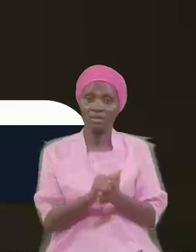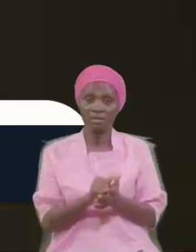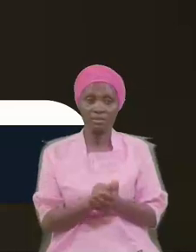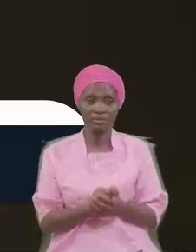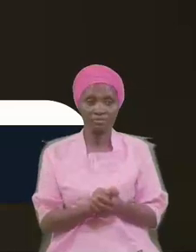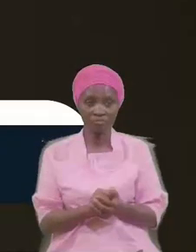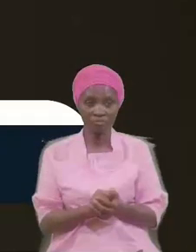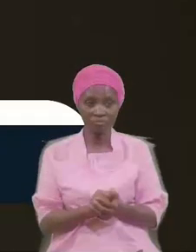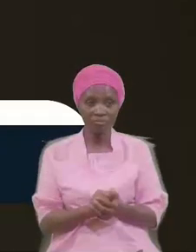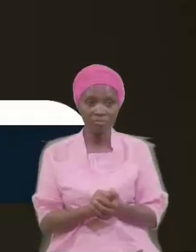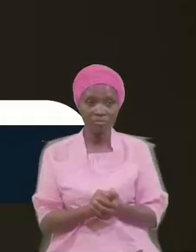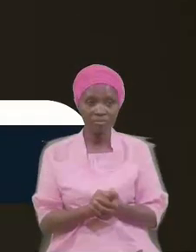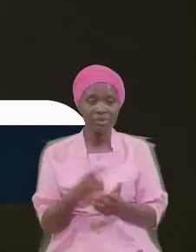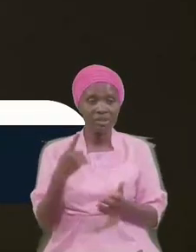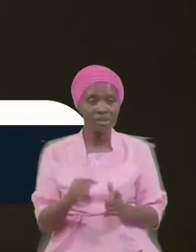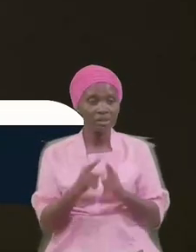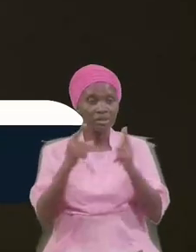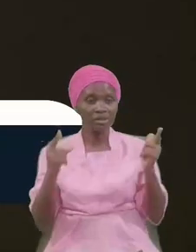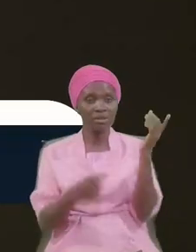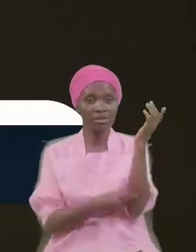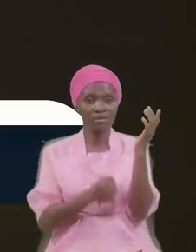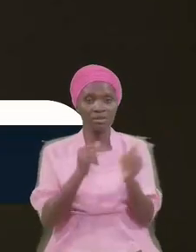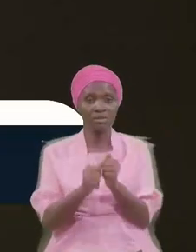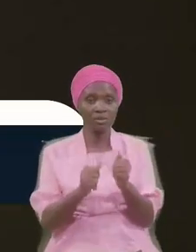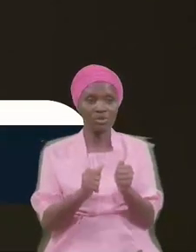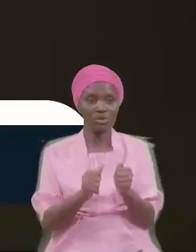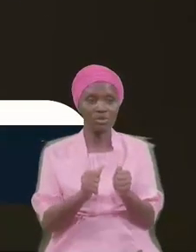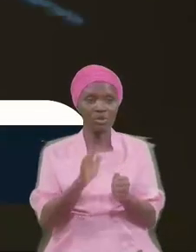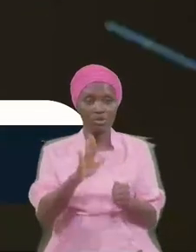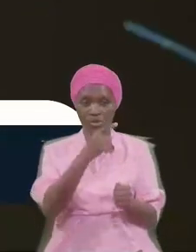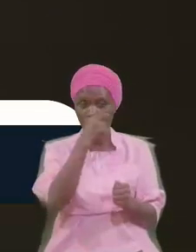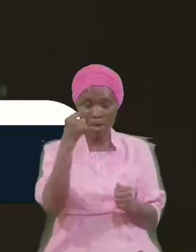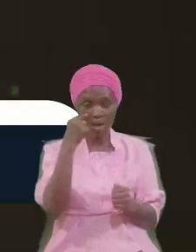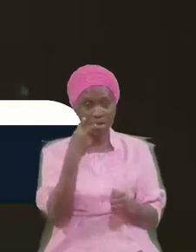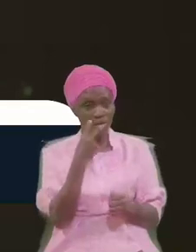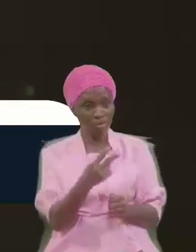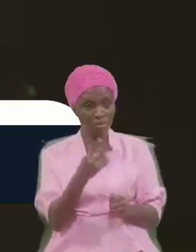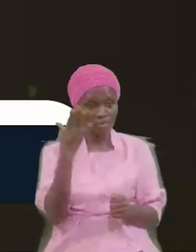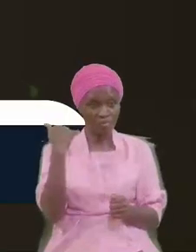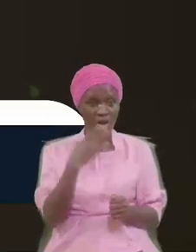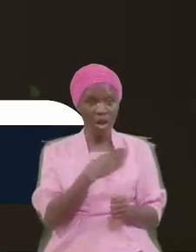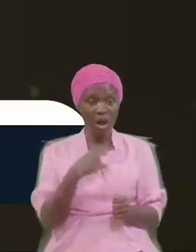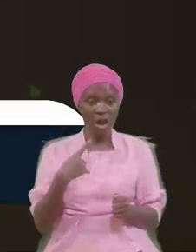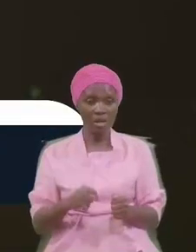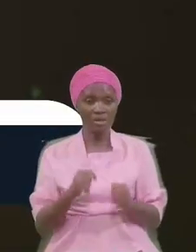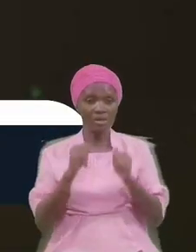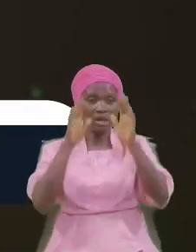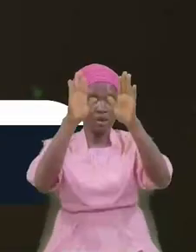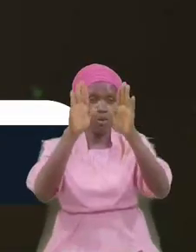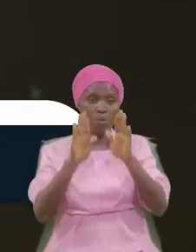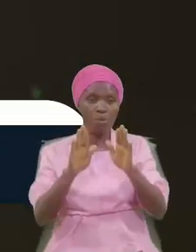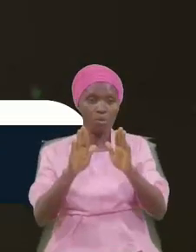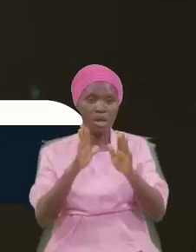Les grandes épreuves que tes yeux ont vues, les miracles et les prodiges, la